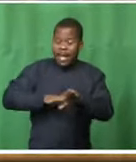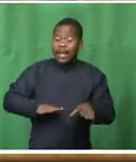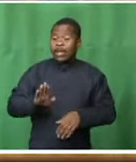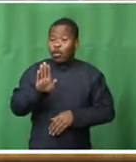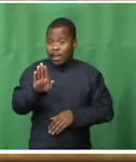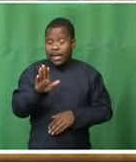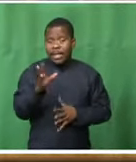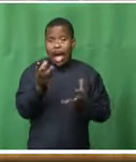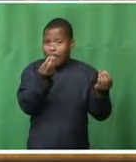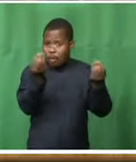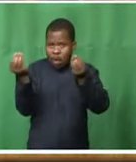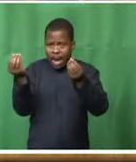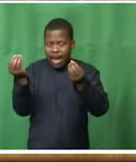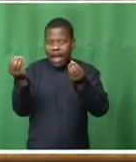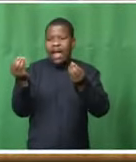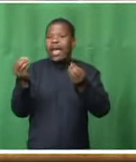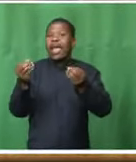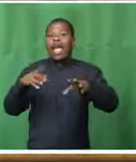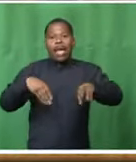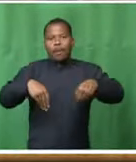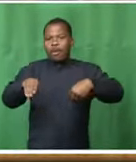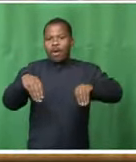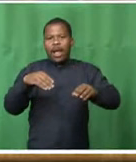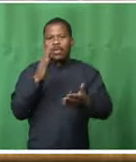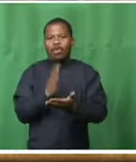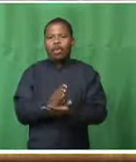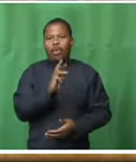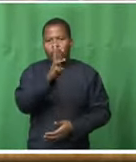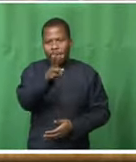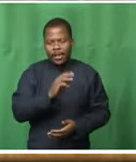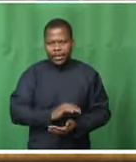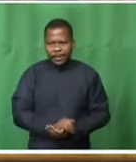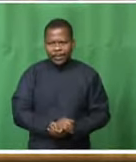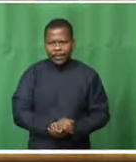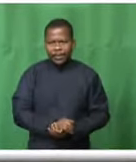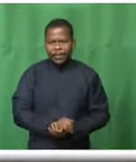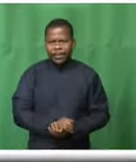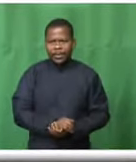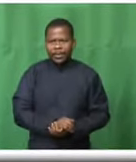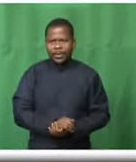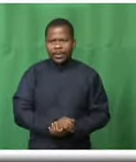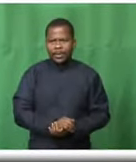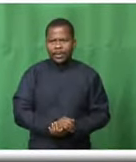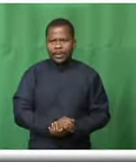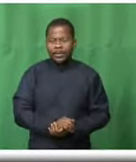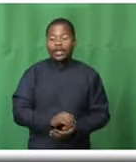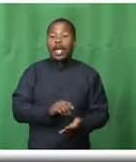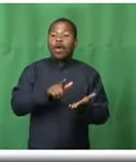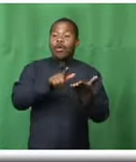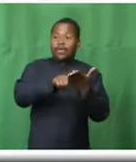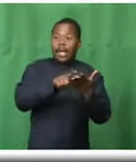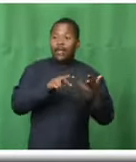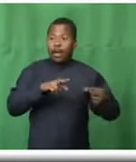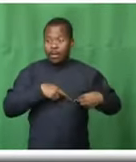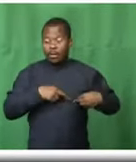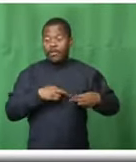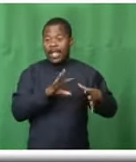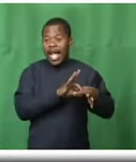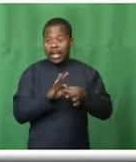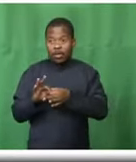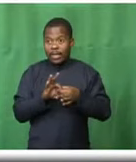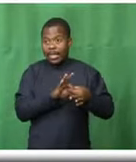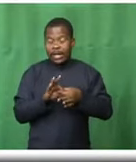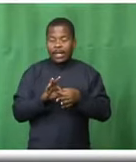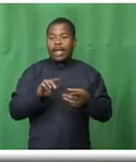etinkundleni tekudlalisa umdlalo webhola letinyawo lapha eveni. Umthetho lobuka kusebenza kwenhlangano Premier League of Eswatini